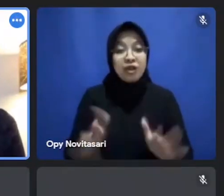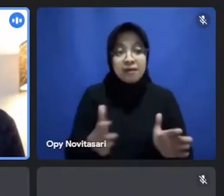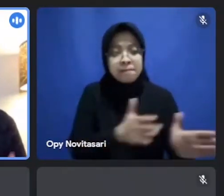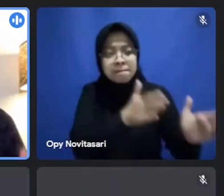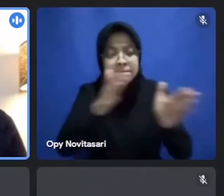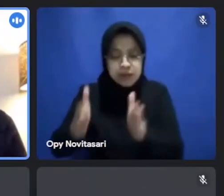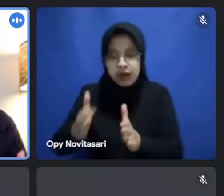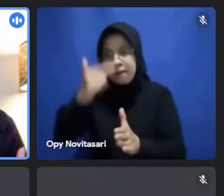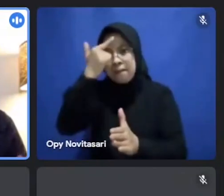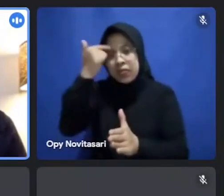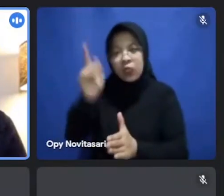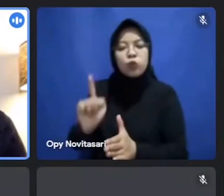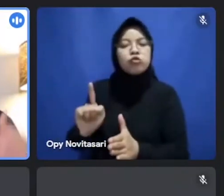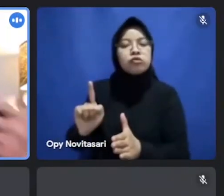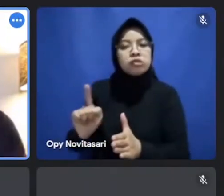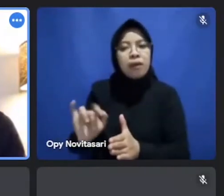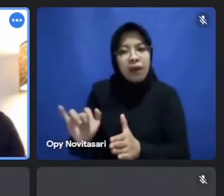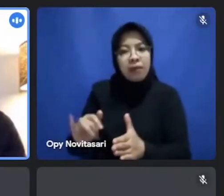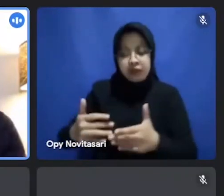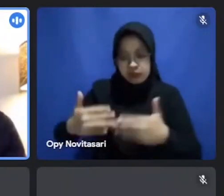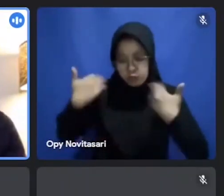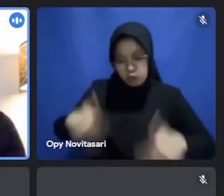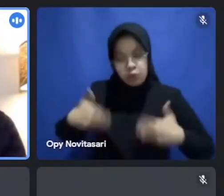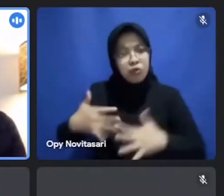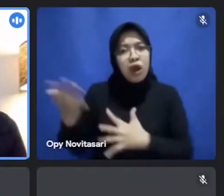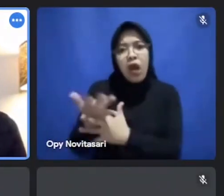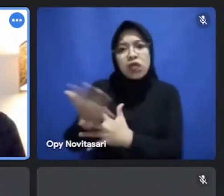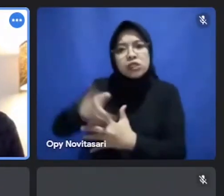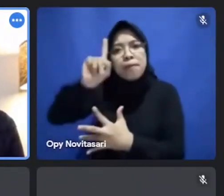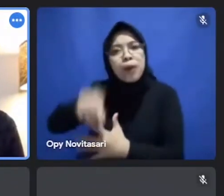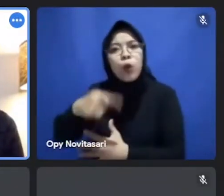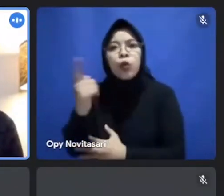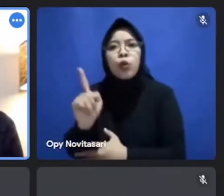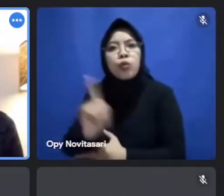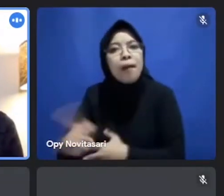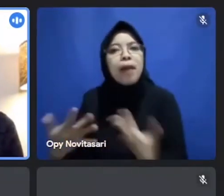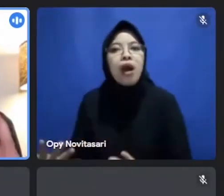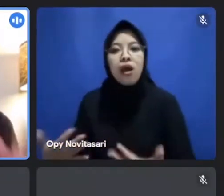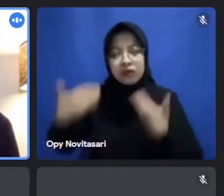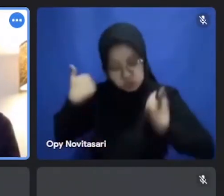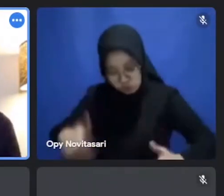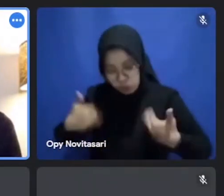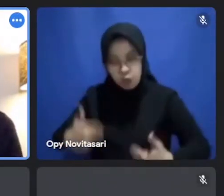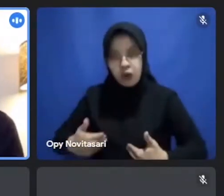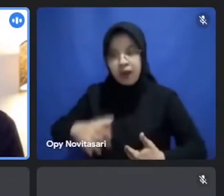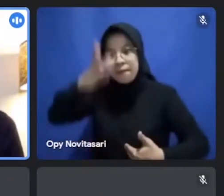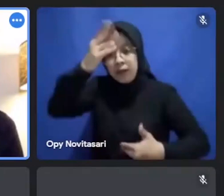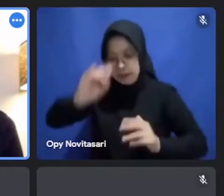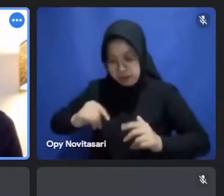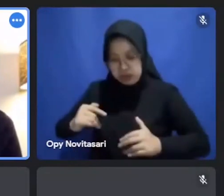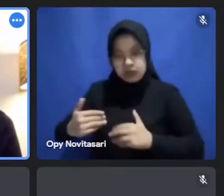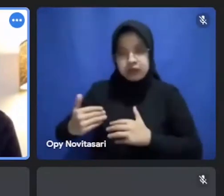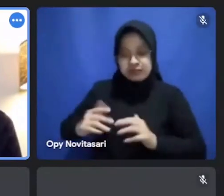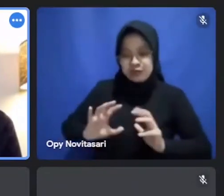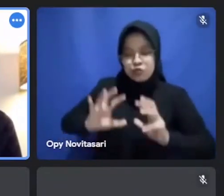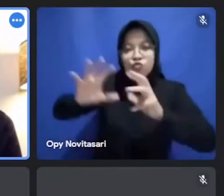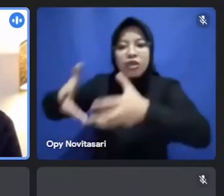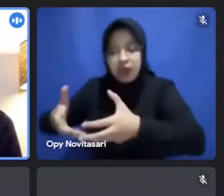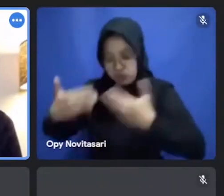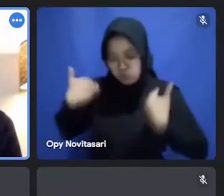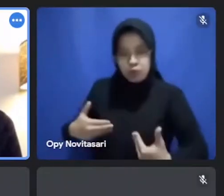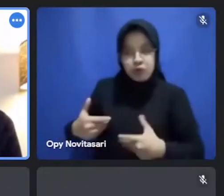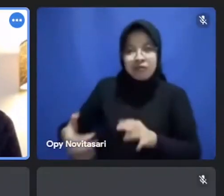jadi tubuh kita membutuhkan akses untuk memahami ee dunianya jadi